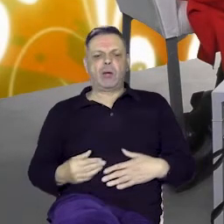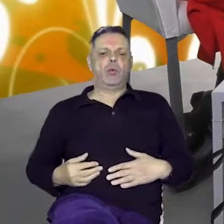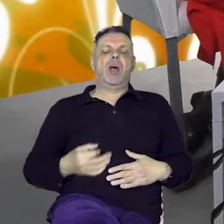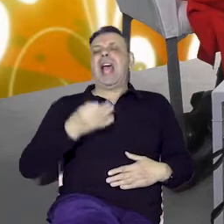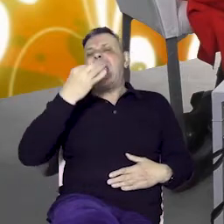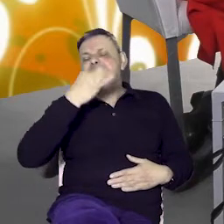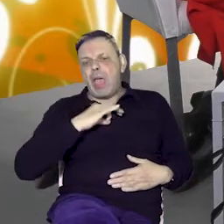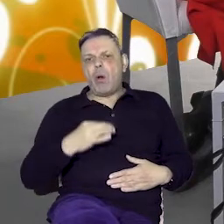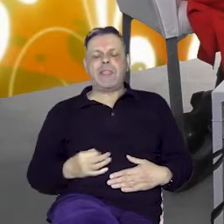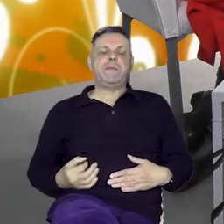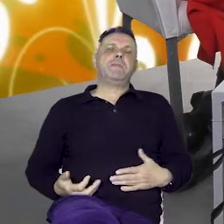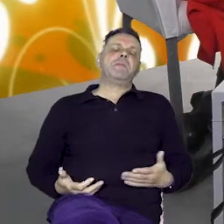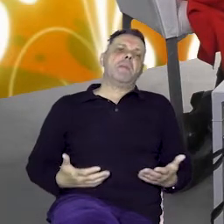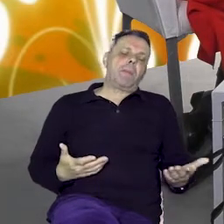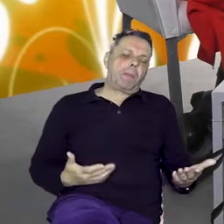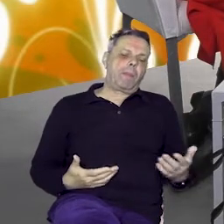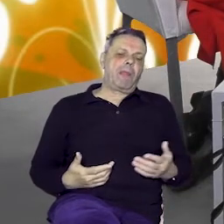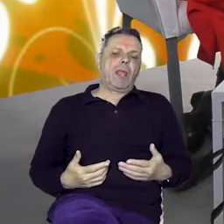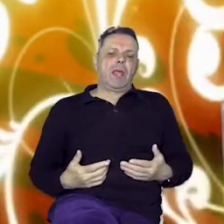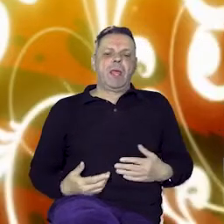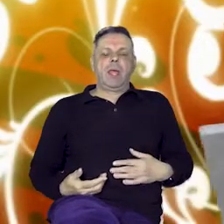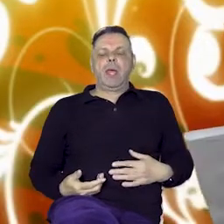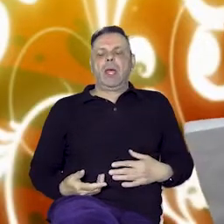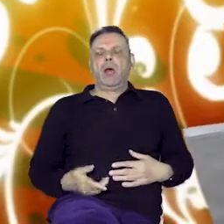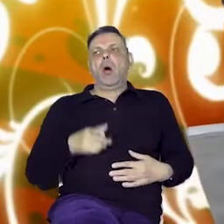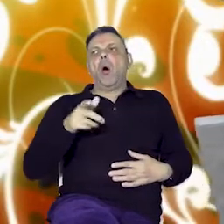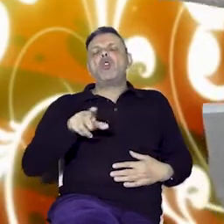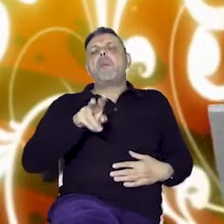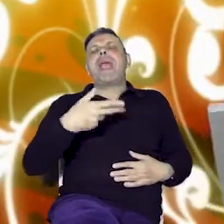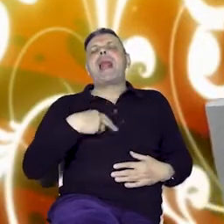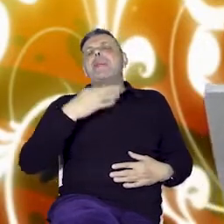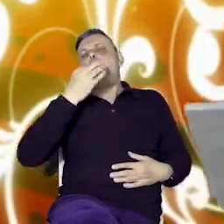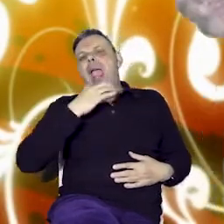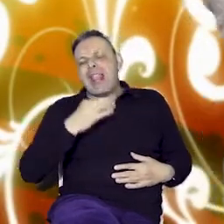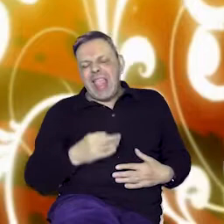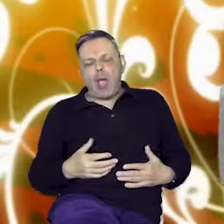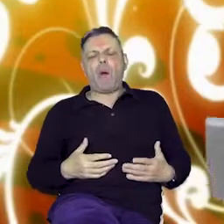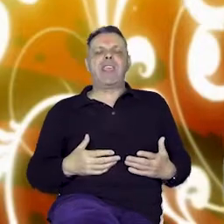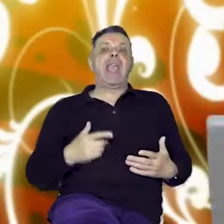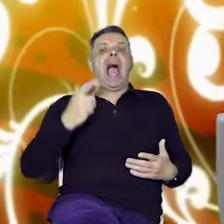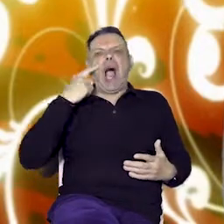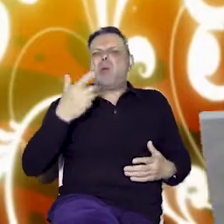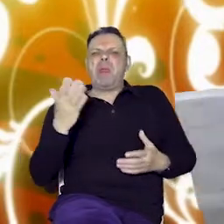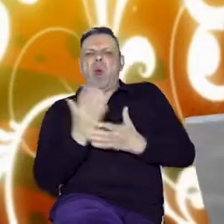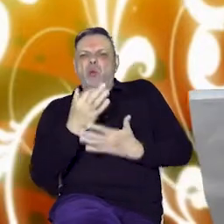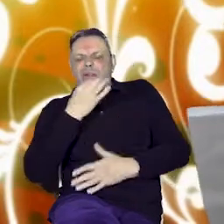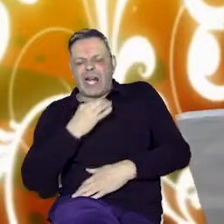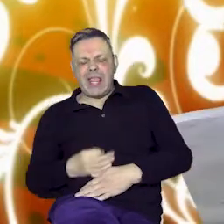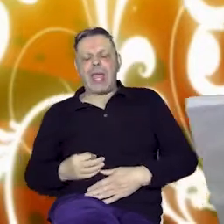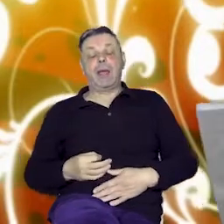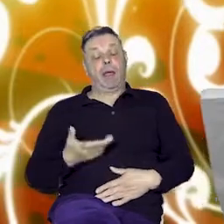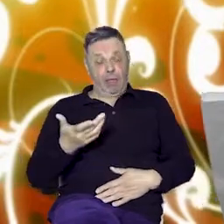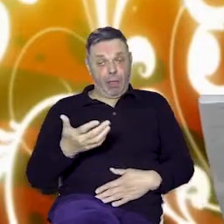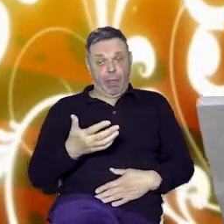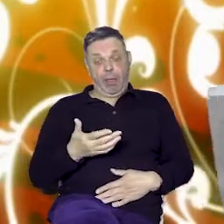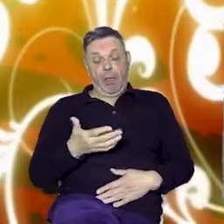lijek možda koji mi nešto ne paše, i onda su me oni upućivali na koji način se može tražiti promjena. Znači, one su skoro,